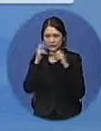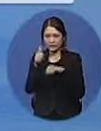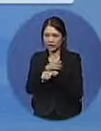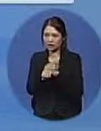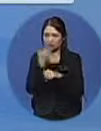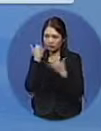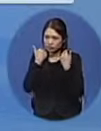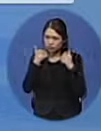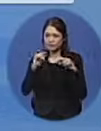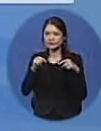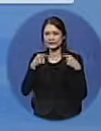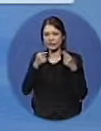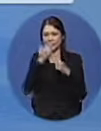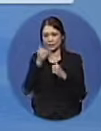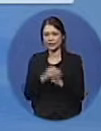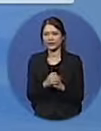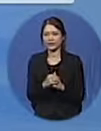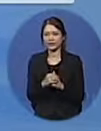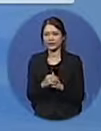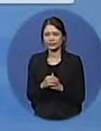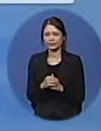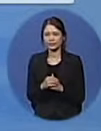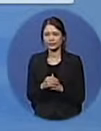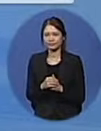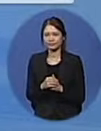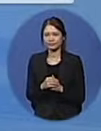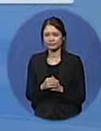누구나 참여할 수 있습니다.